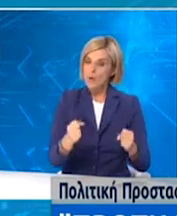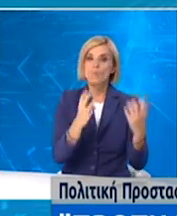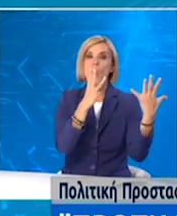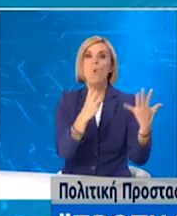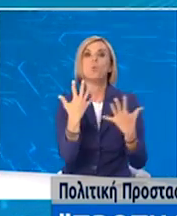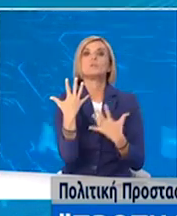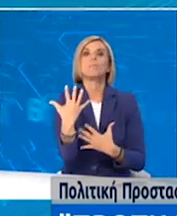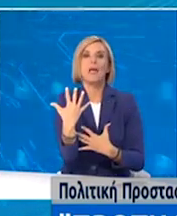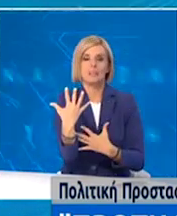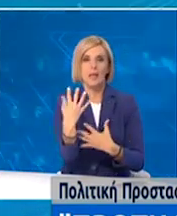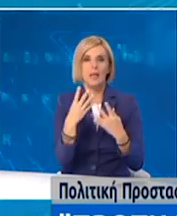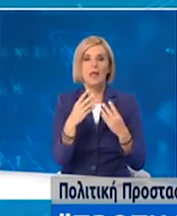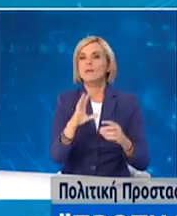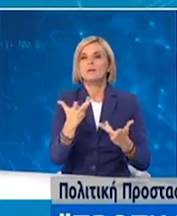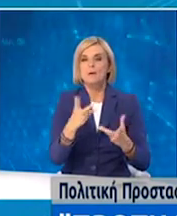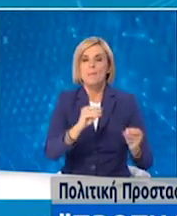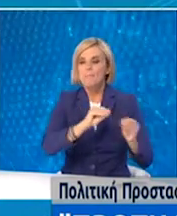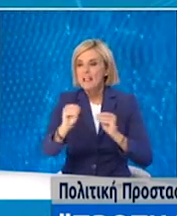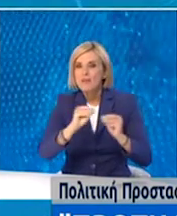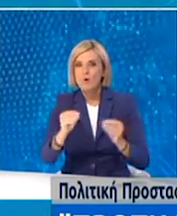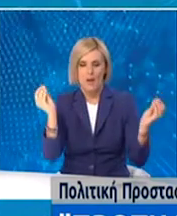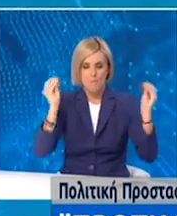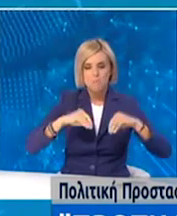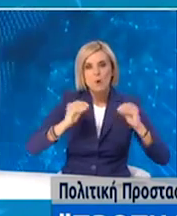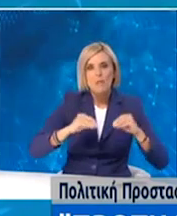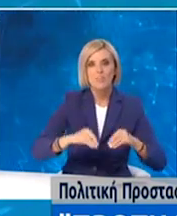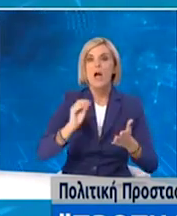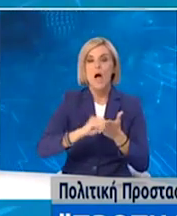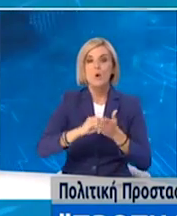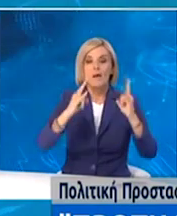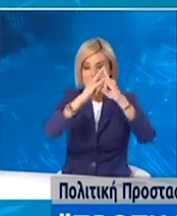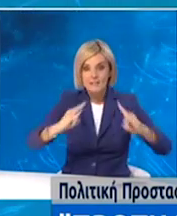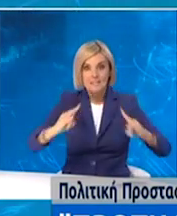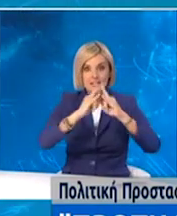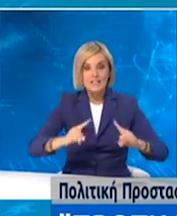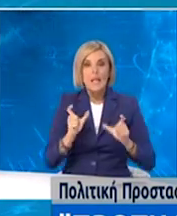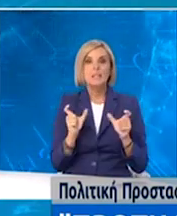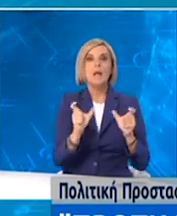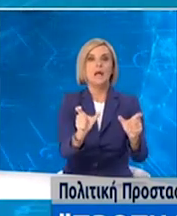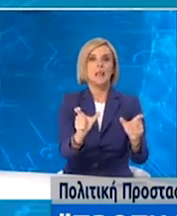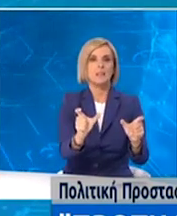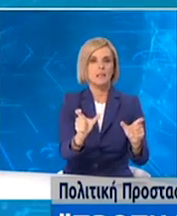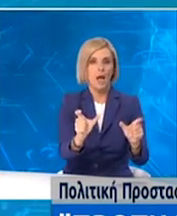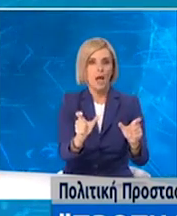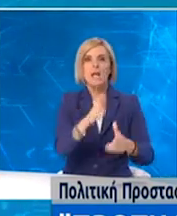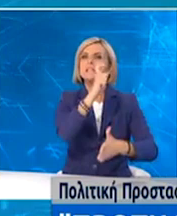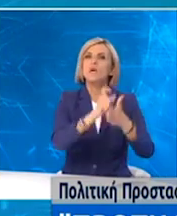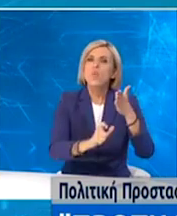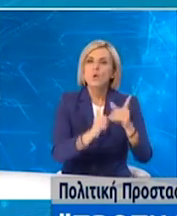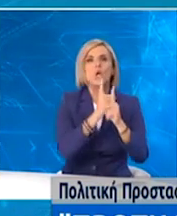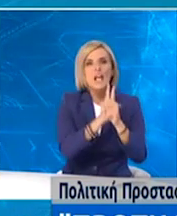μεταφοράς δειγμάτων και θετικών κρουσμάτων, καθώς και 85 καταλήμματα καραντίνας. Πάντα με στόχο να παραμένει η χώρα